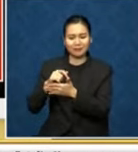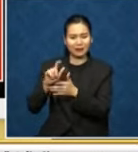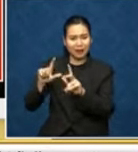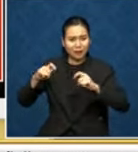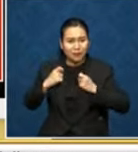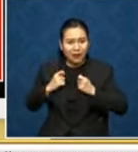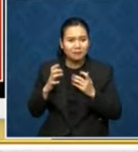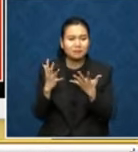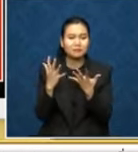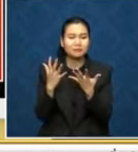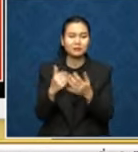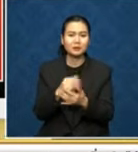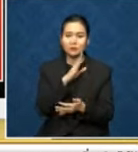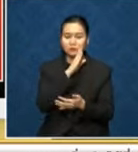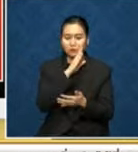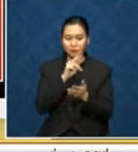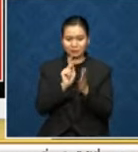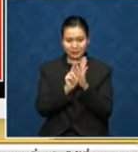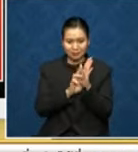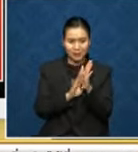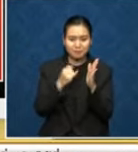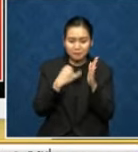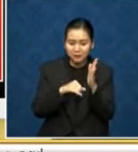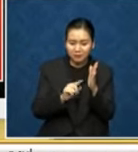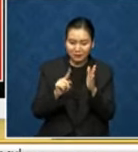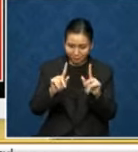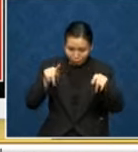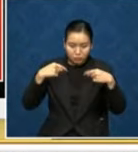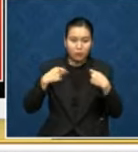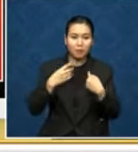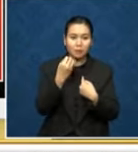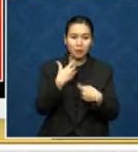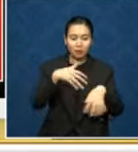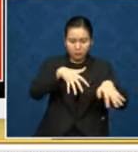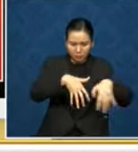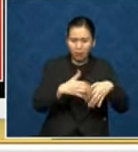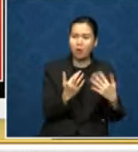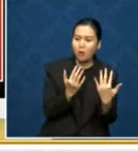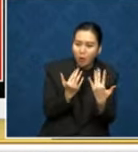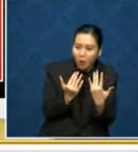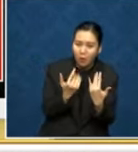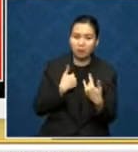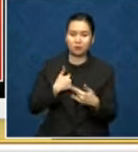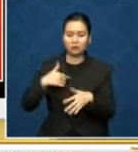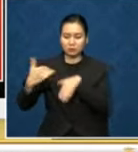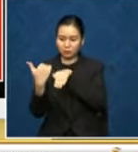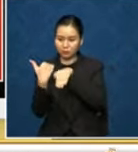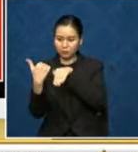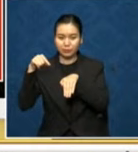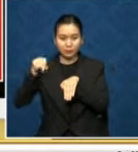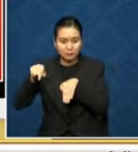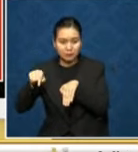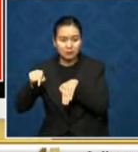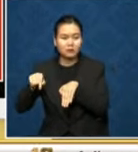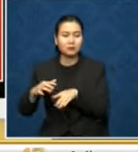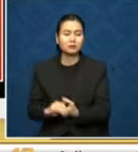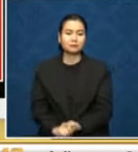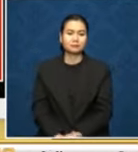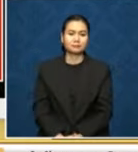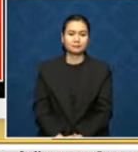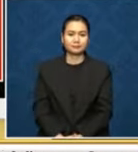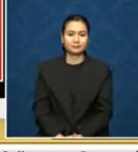ตนะครับถ้าบอกเขาผิดระเบียบตรงไหนก็ต้องตอบกลับมาครับพี่น้องบ้านนนท์เจริญเขารออยู่นะครับทางหลวงชนบทเนี่ยเขารออยู่เพราะฉะ